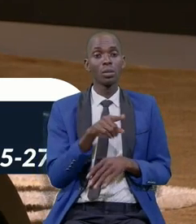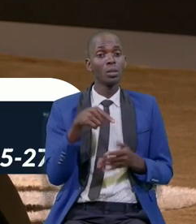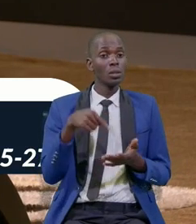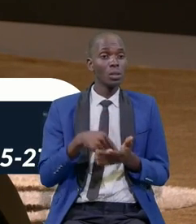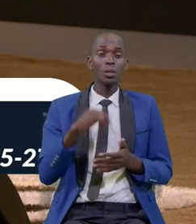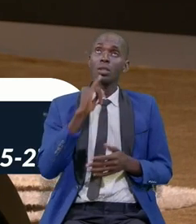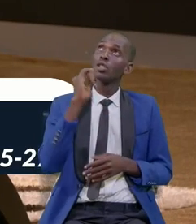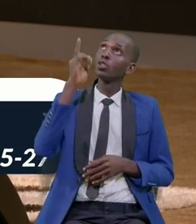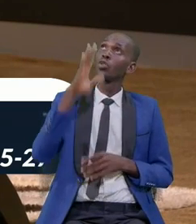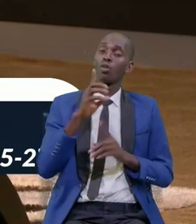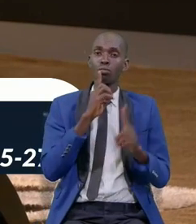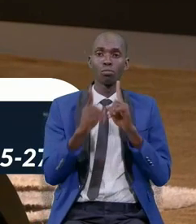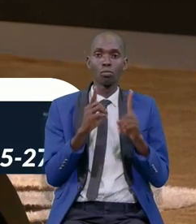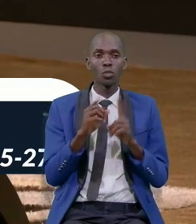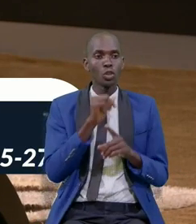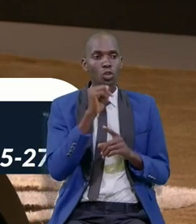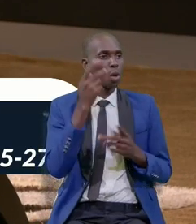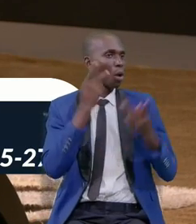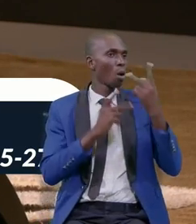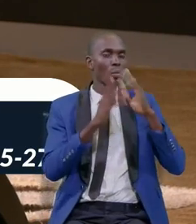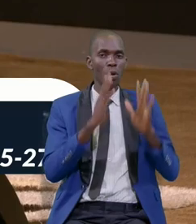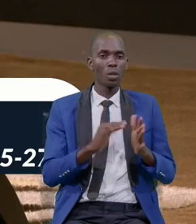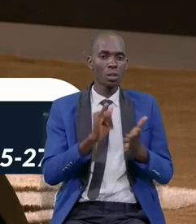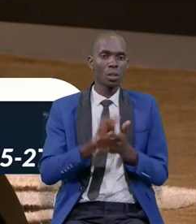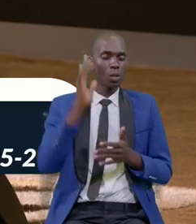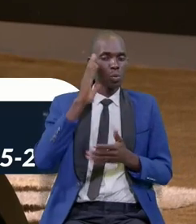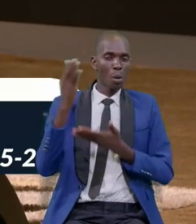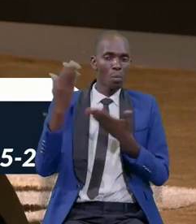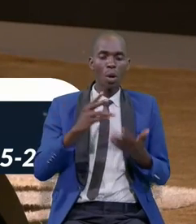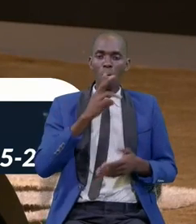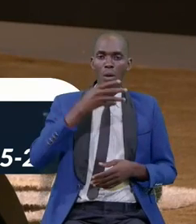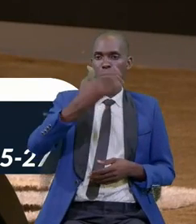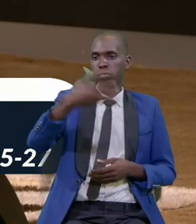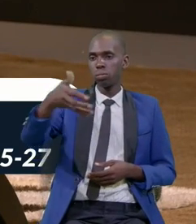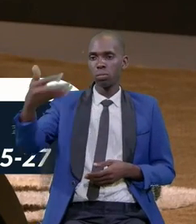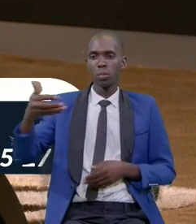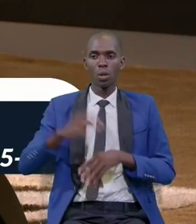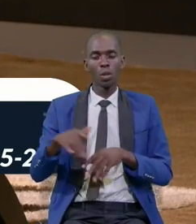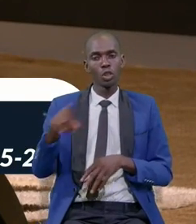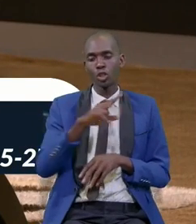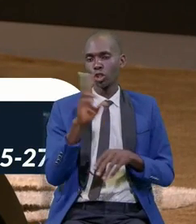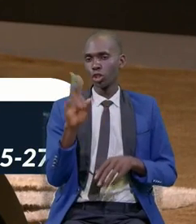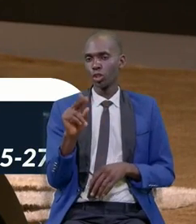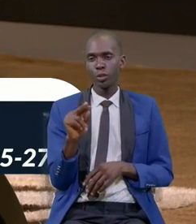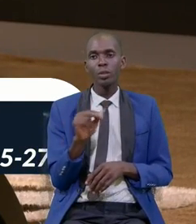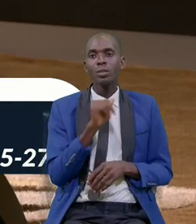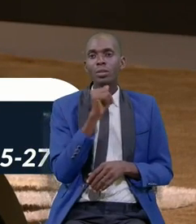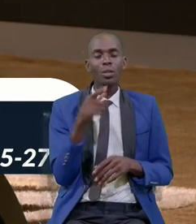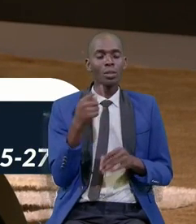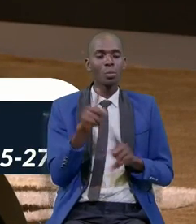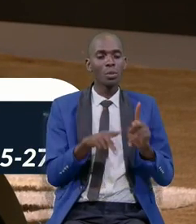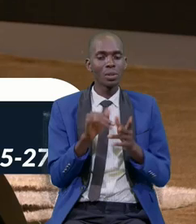qui parle ici. Ce n'est pas un prophète qui va répandre l'eau sur vous. Ce n'est pas ces